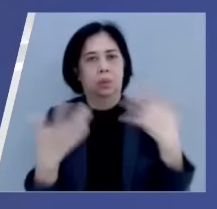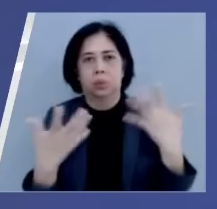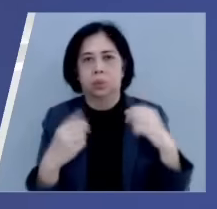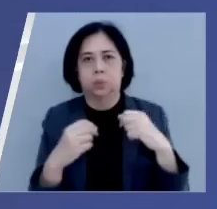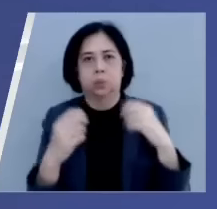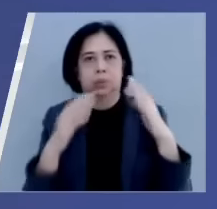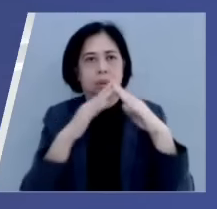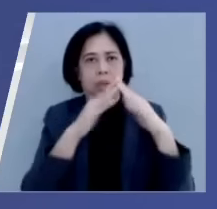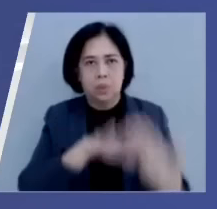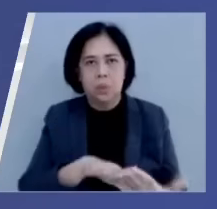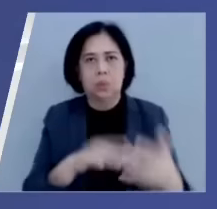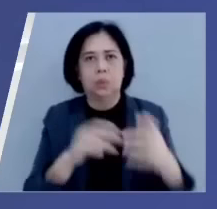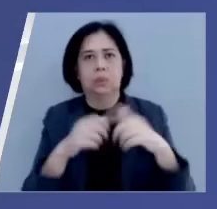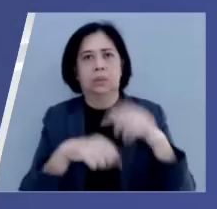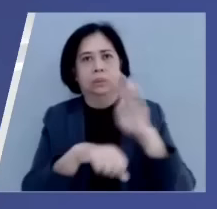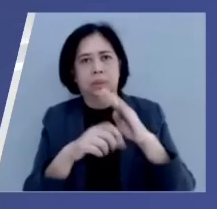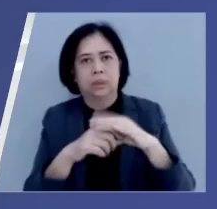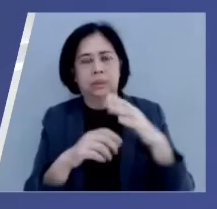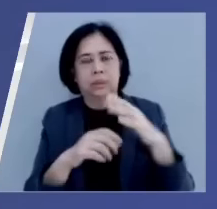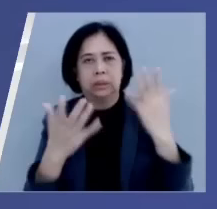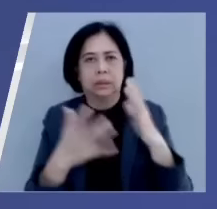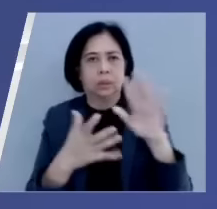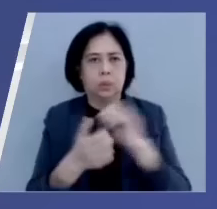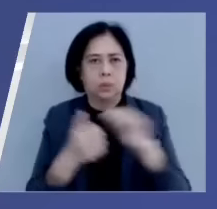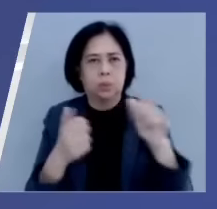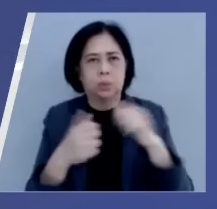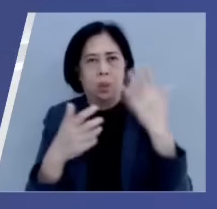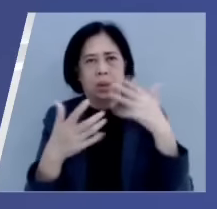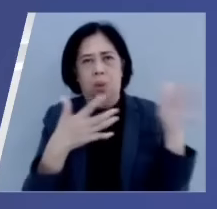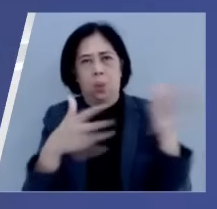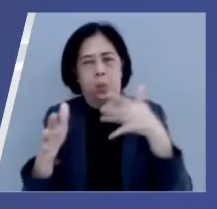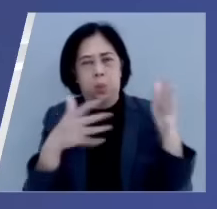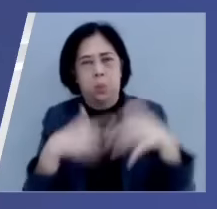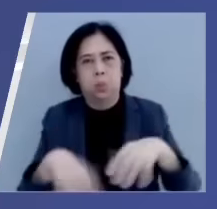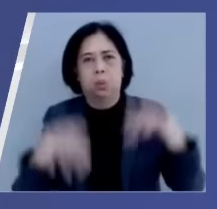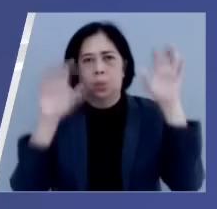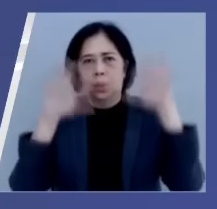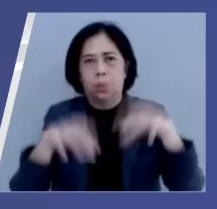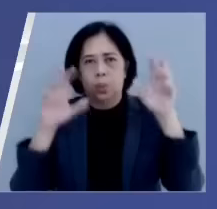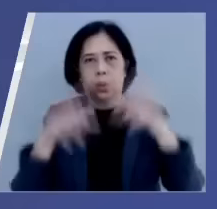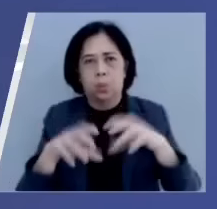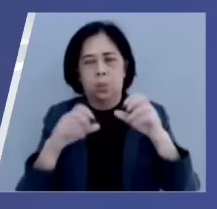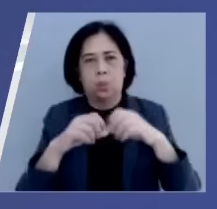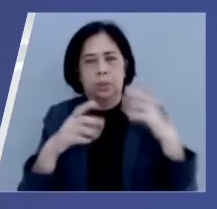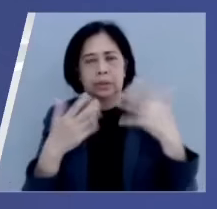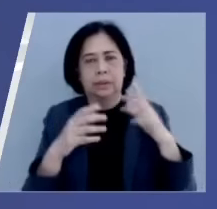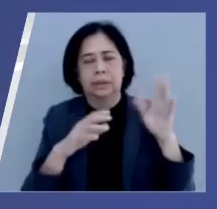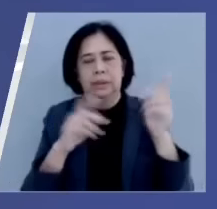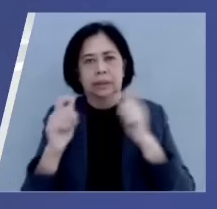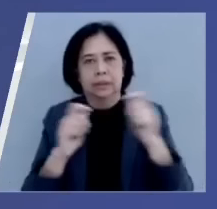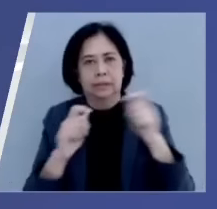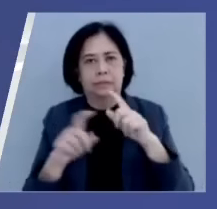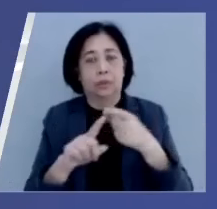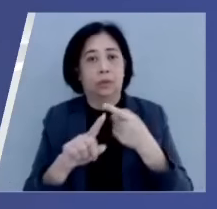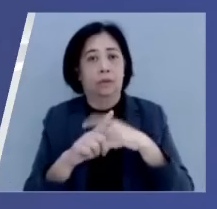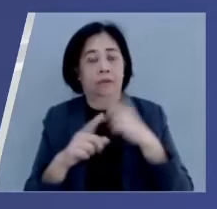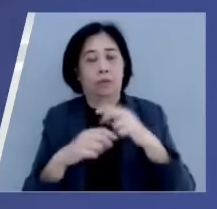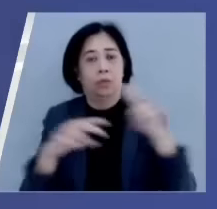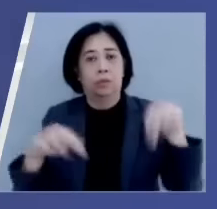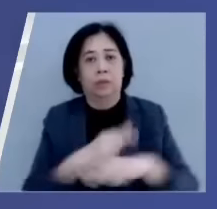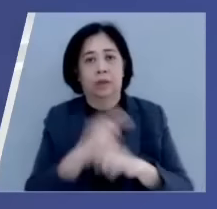at establishmento ng malakas na hangin, ulan at daluyong ng bagyo. At mula sa Vera, Catanduanes,